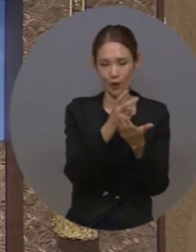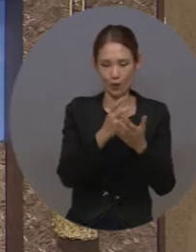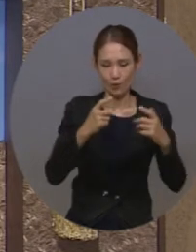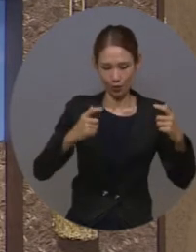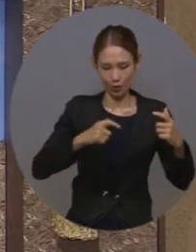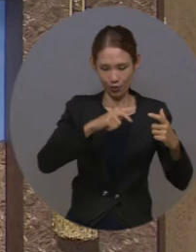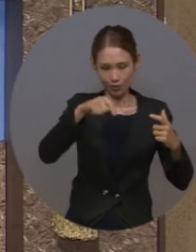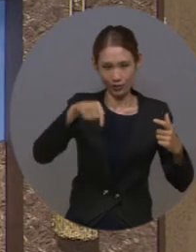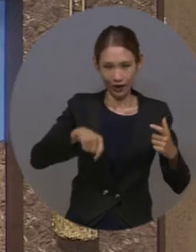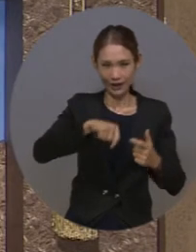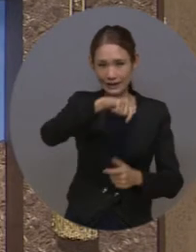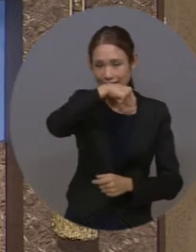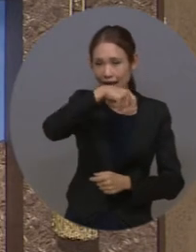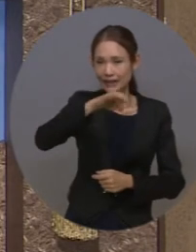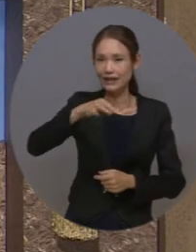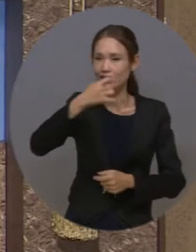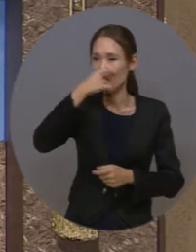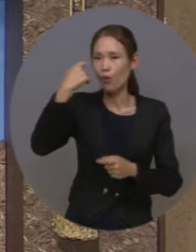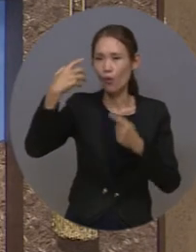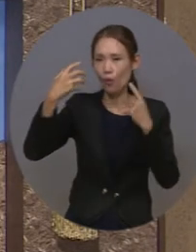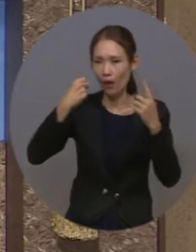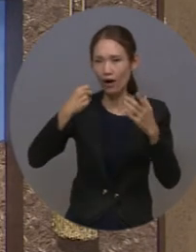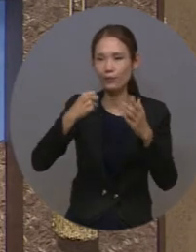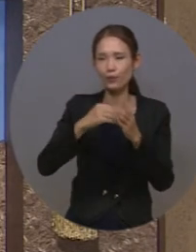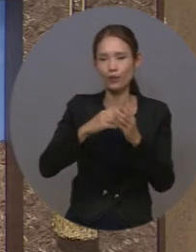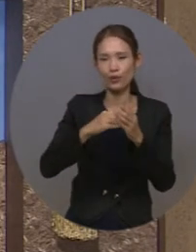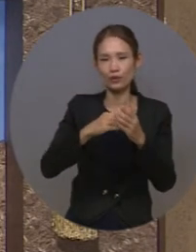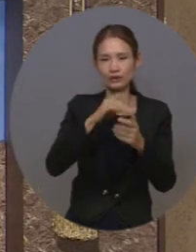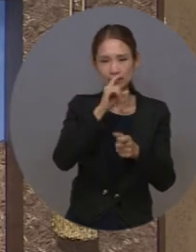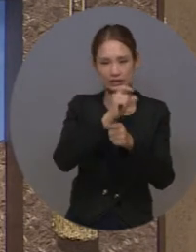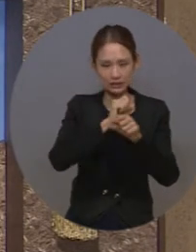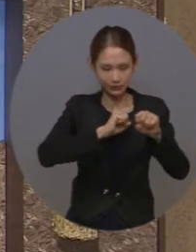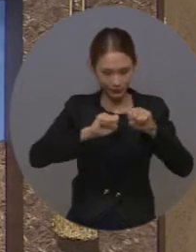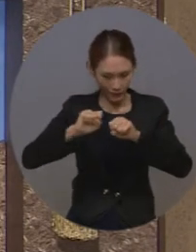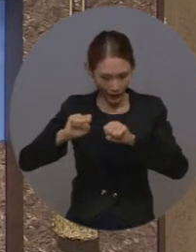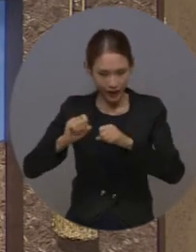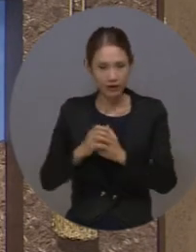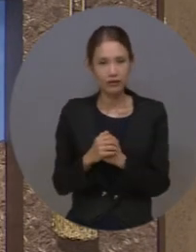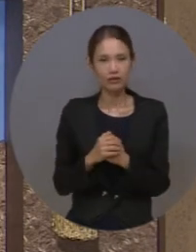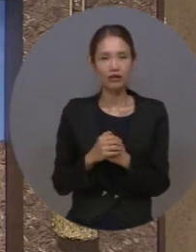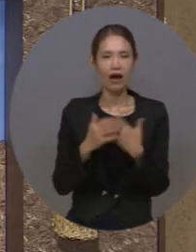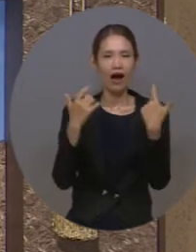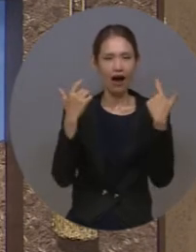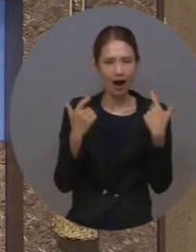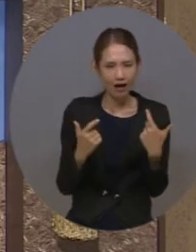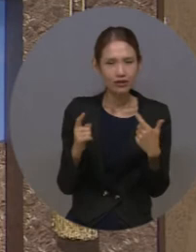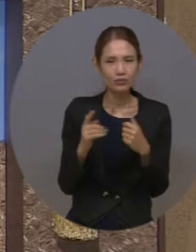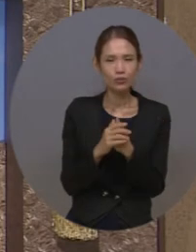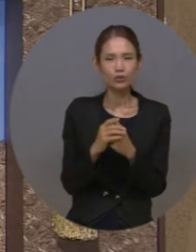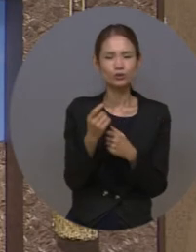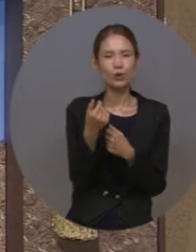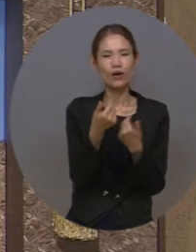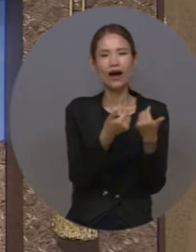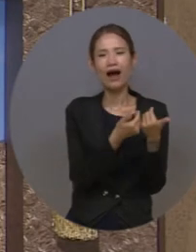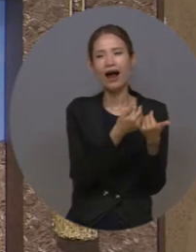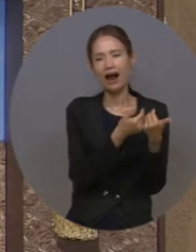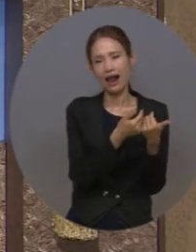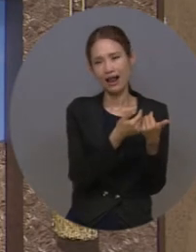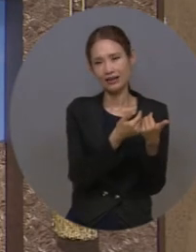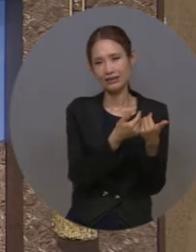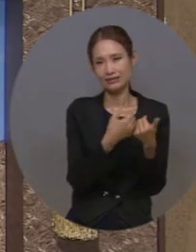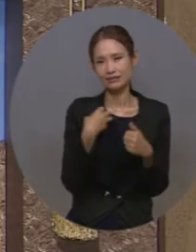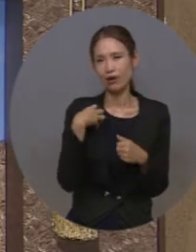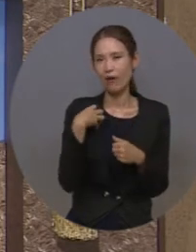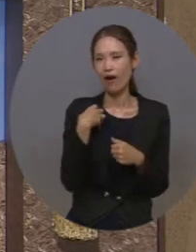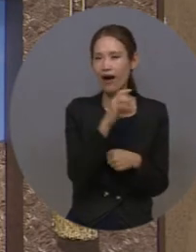내에서 예산을 확보하고 예산을 집행하는 겁니다. 네. 그래서 항상 어떻게 보면은 약간의 갈등 내지는 역할이 좀